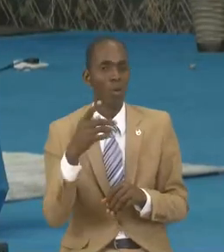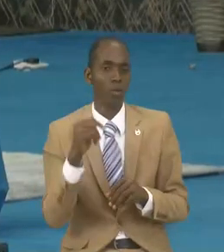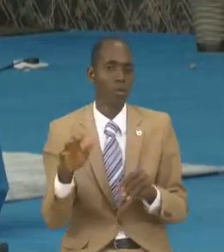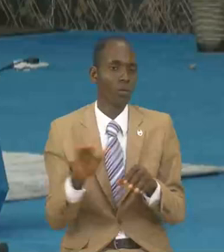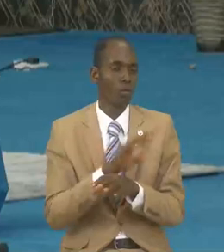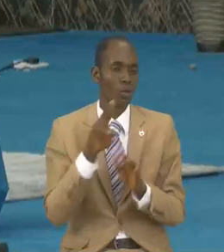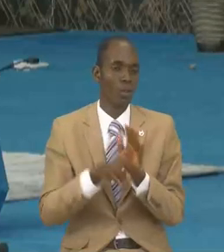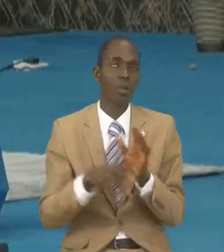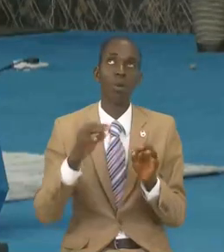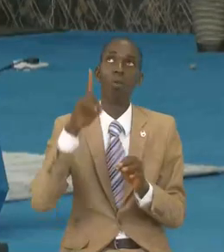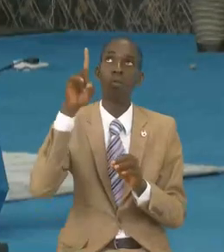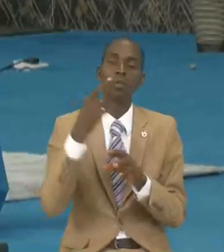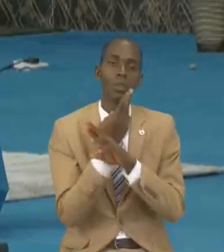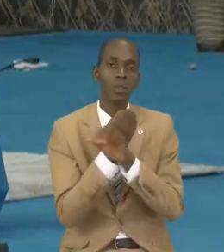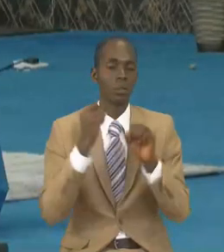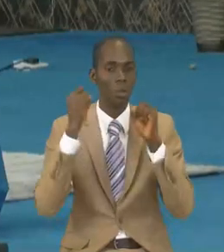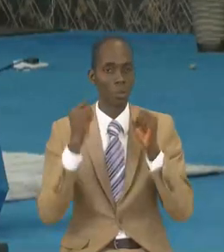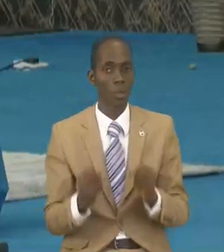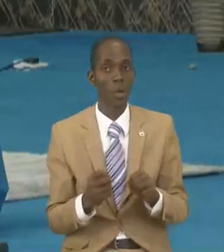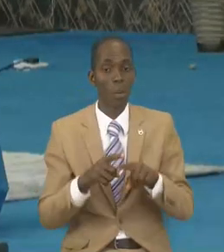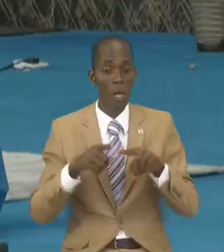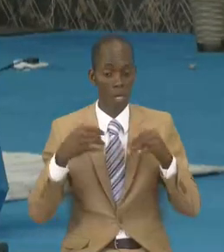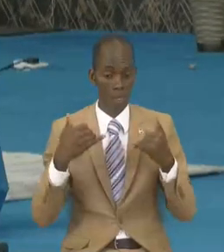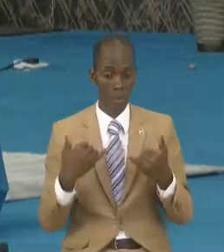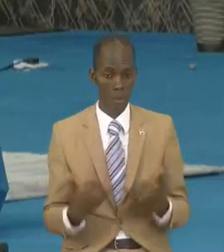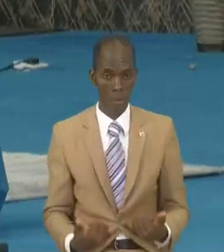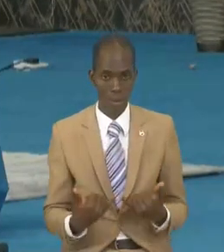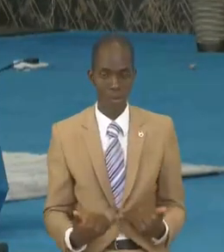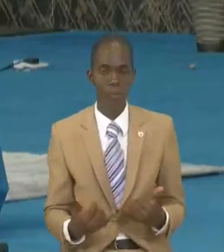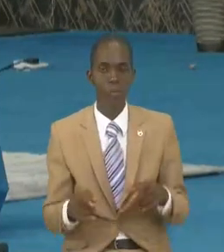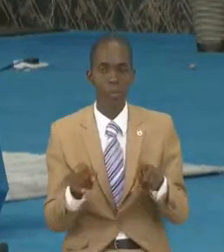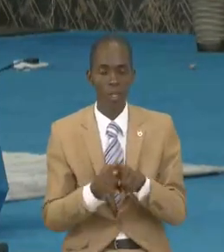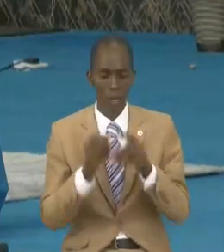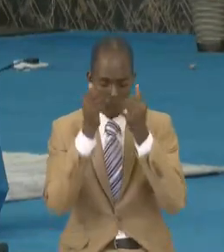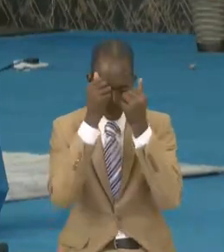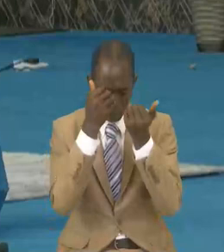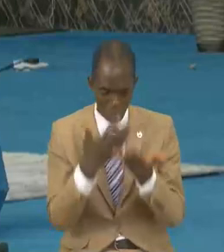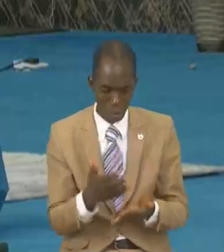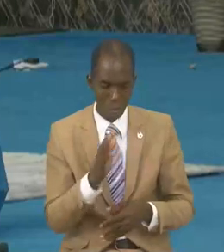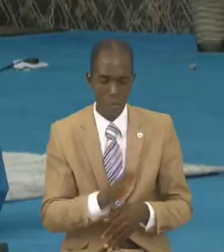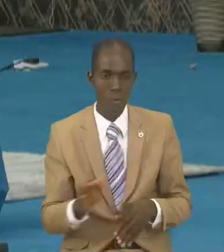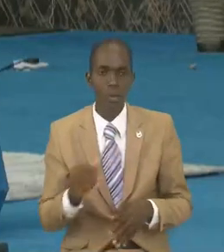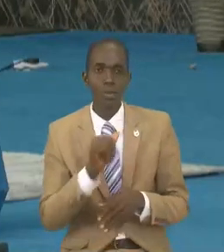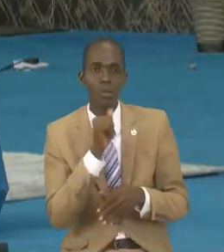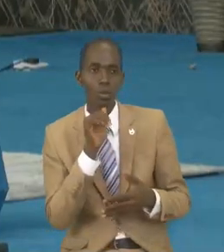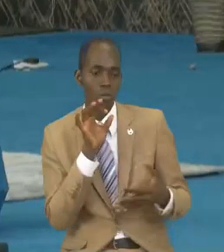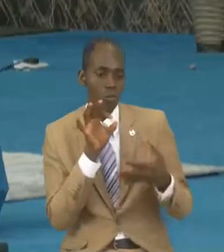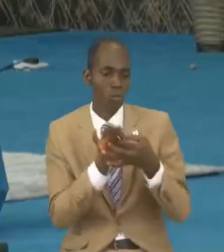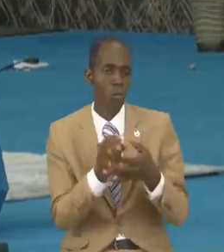de sa pleine rédemption. Maintenant, comme des enfants obéissants, ne vous conformez